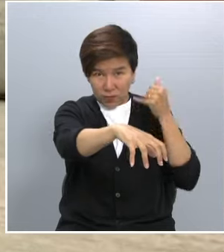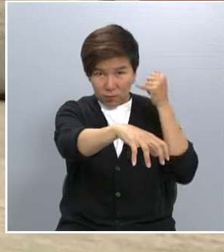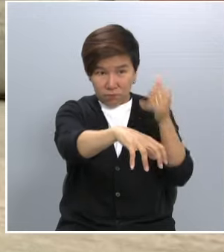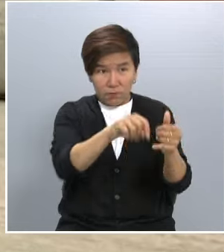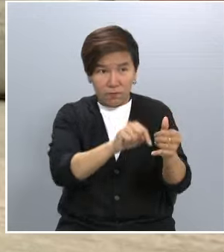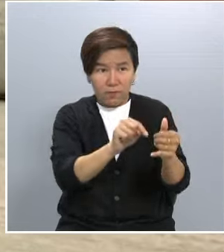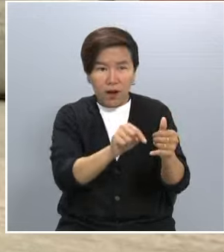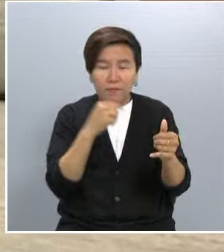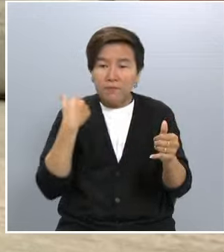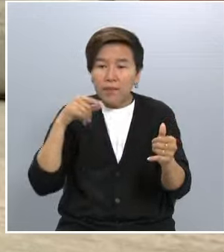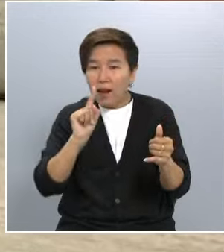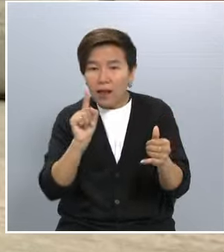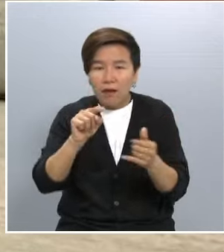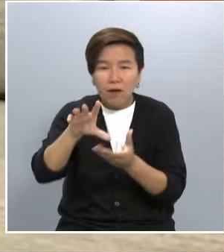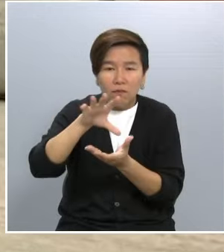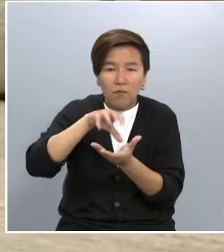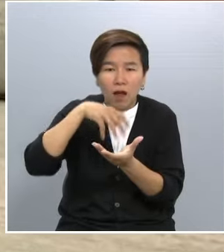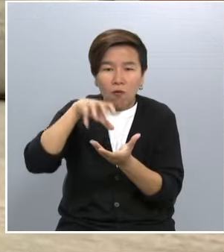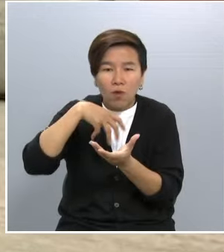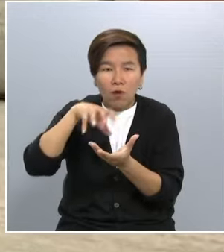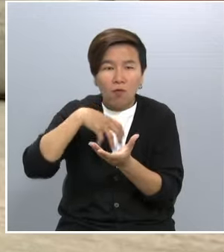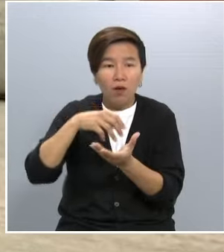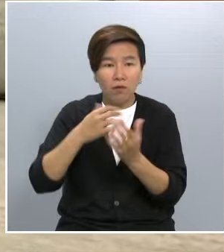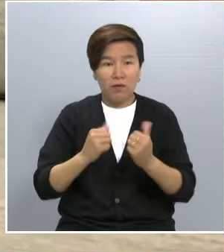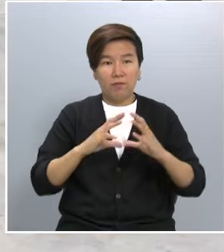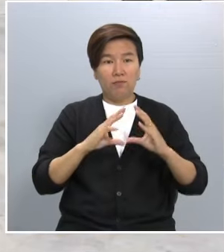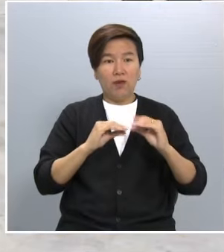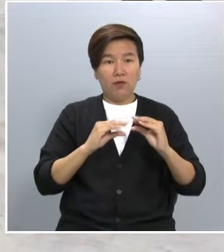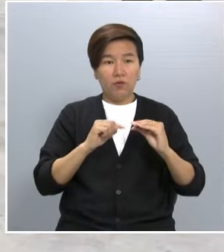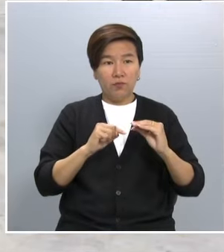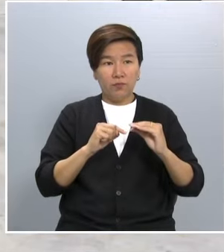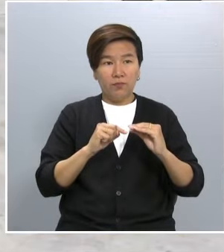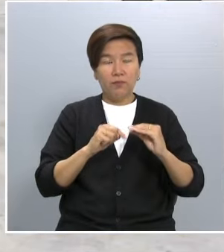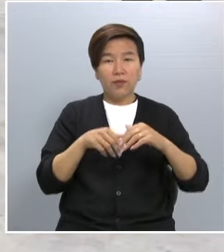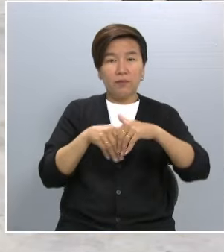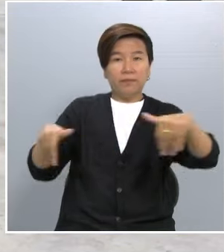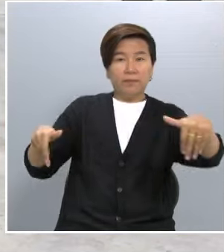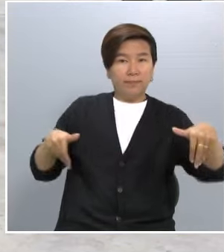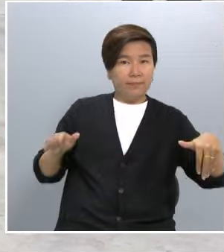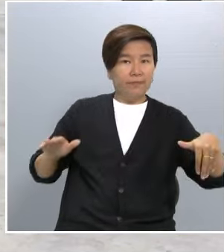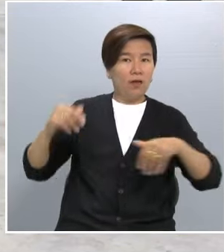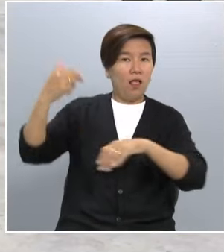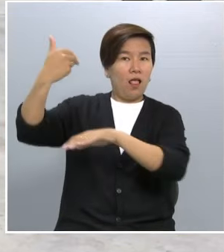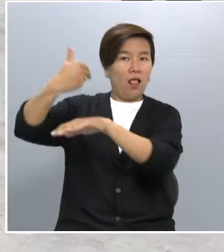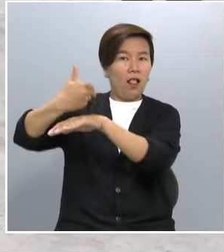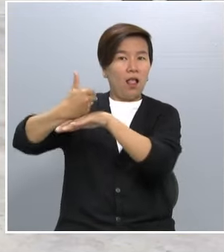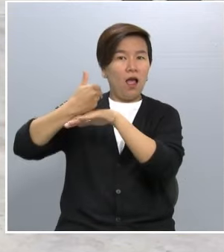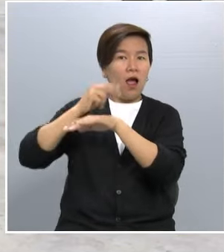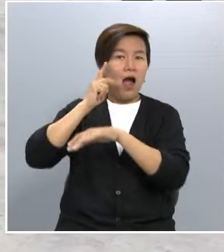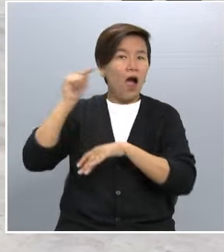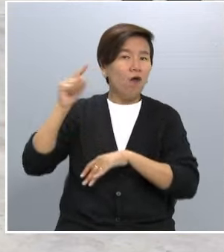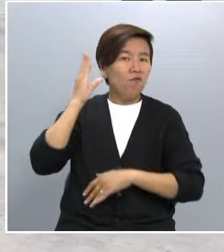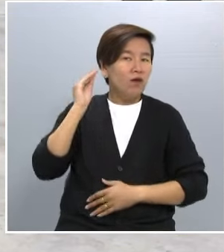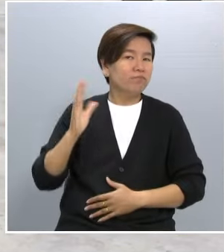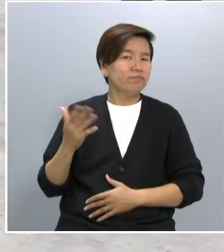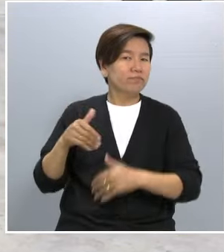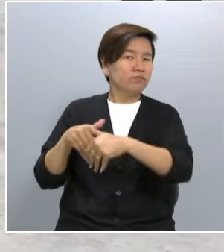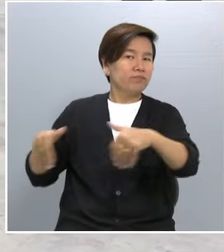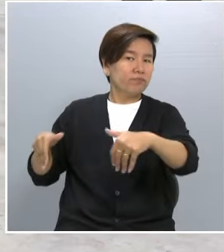รับฟังรายงานตอนนี้ยังอยู่ระหว่างการประชุมก็มีการกันไม่ให้ผู้สื่อข่าวเข้าไปร่วมรับฟังด้วยขณะที่อีกด้